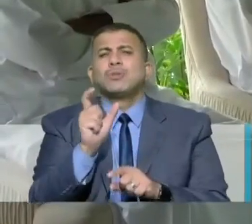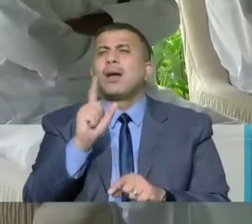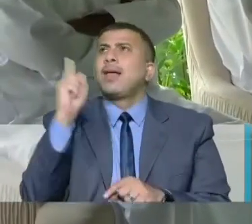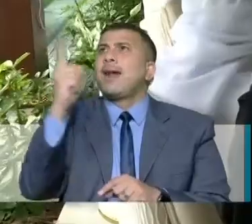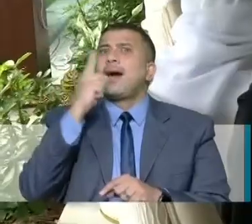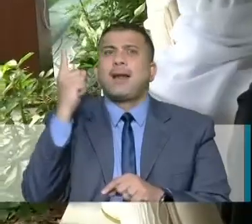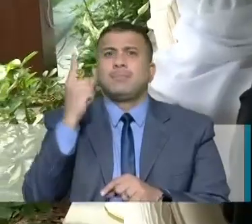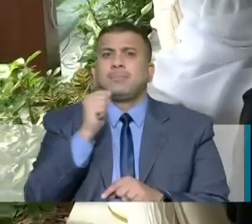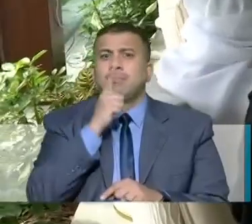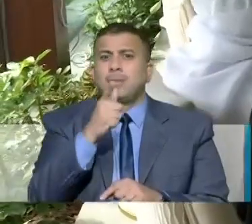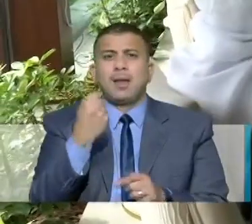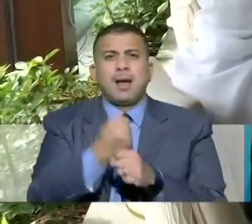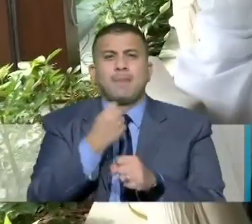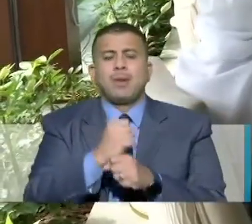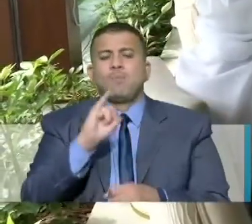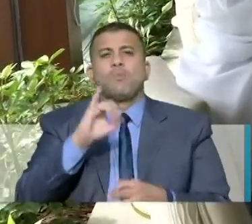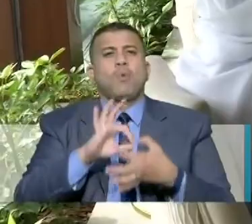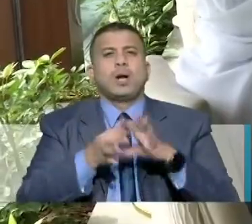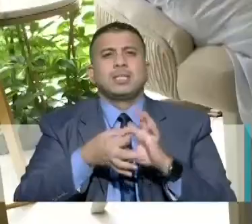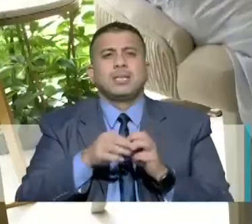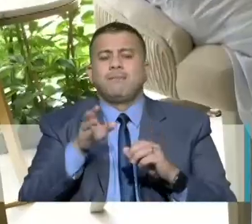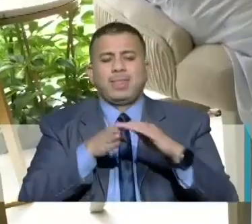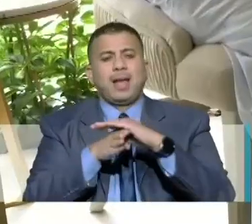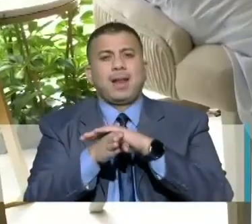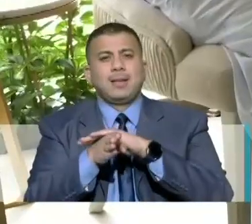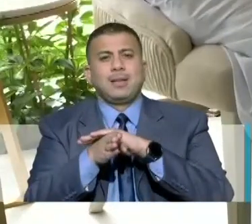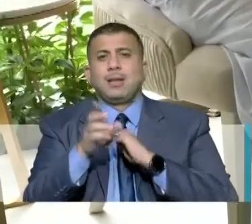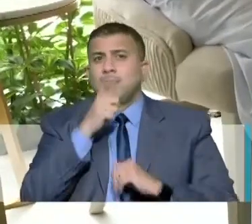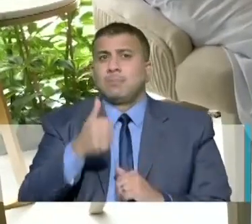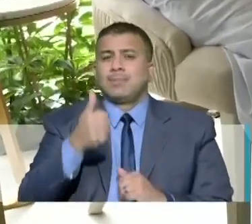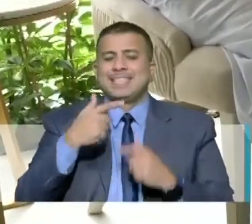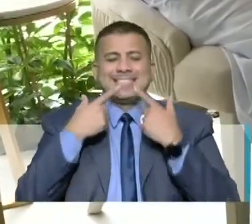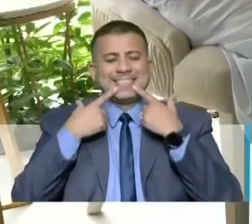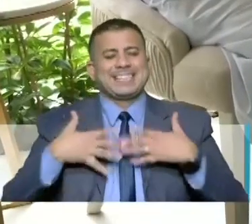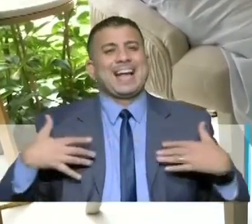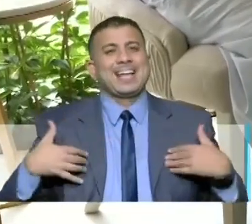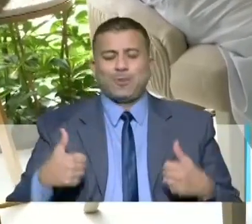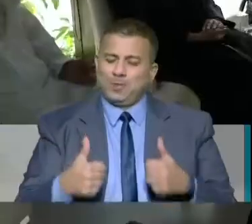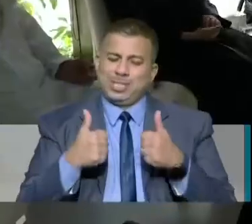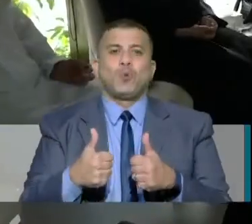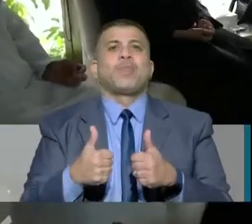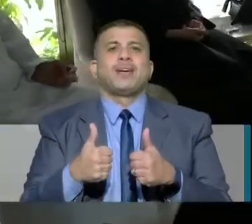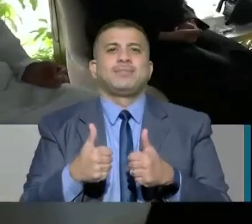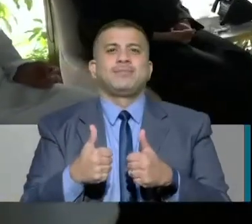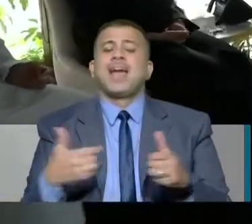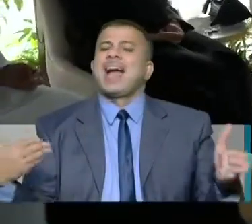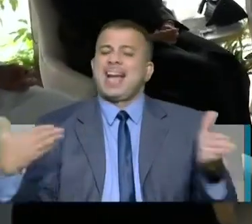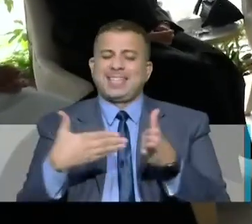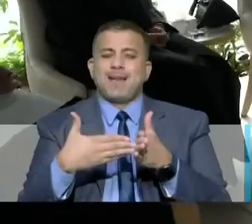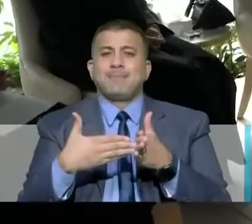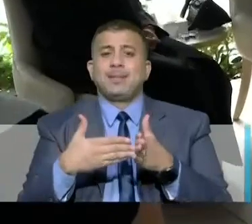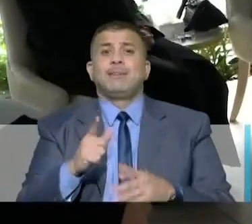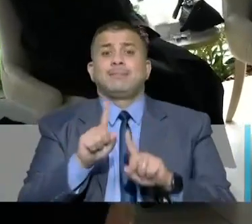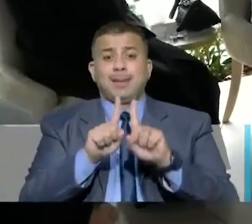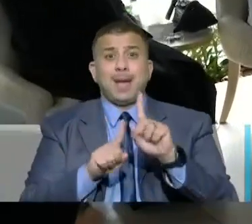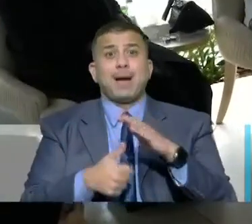العالميه على العمل المؤسسي في الجهات الداخليه لتحقيق السعاده والجوده ختاما تفضل سمو